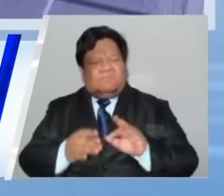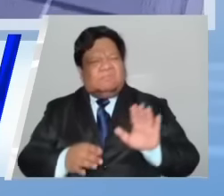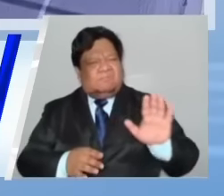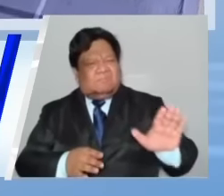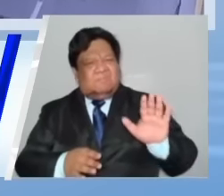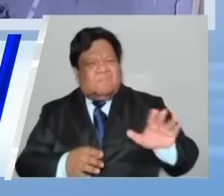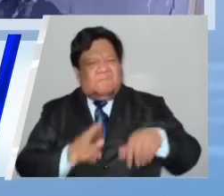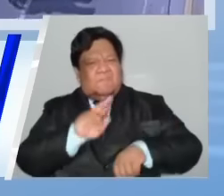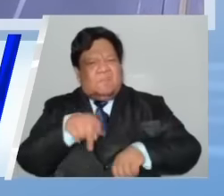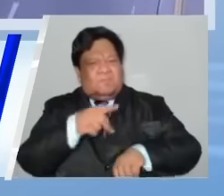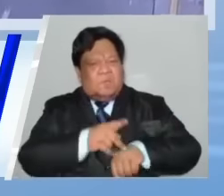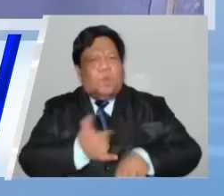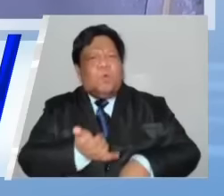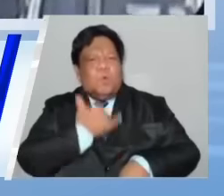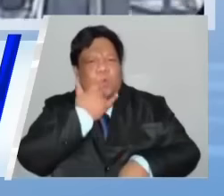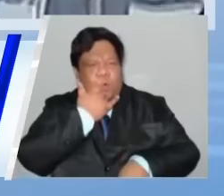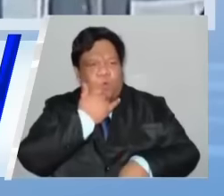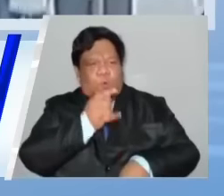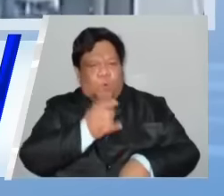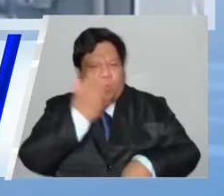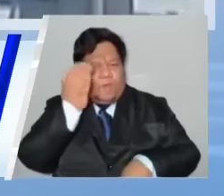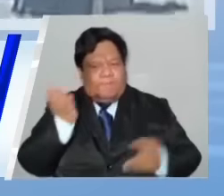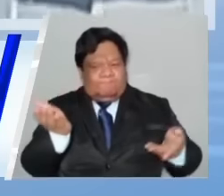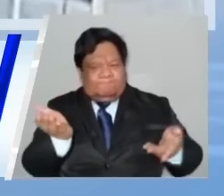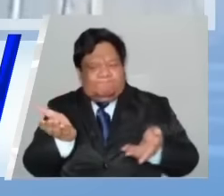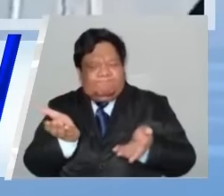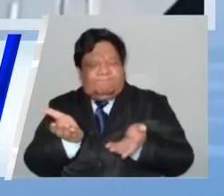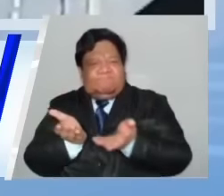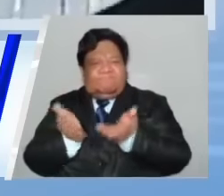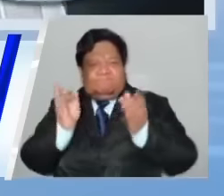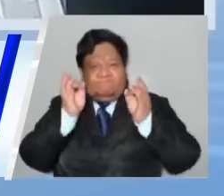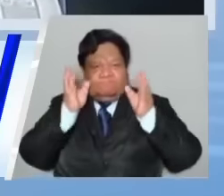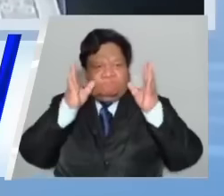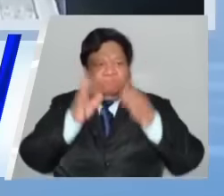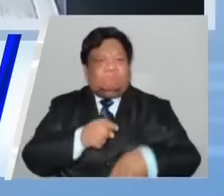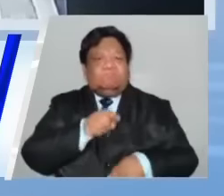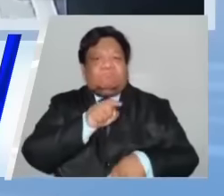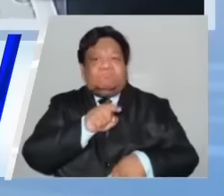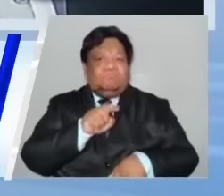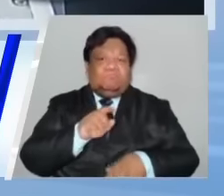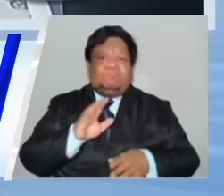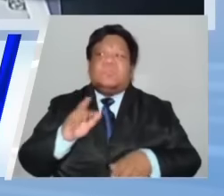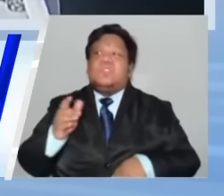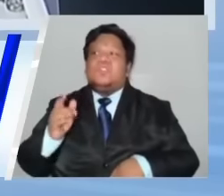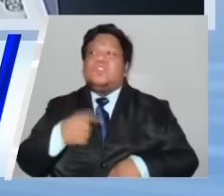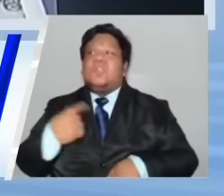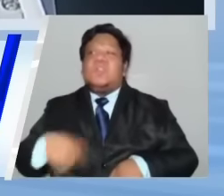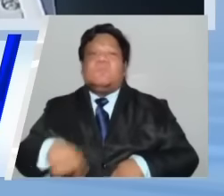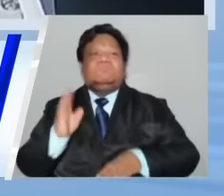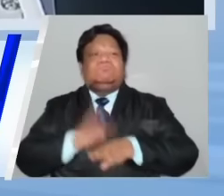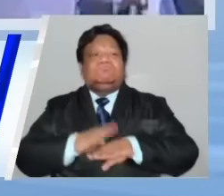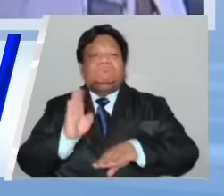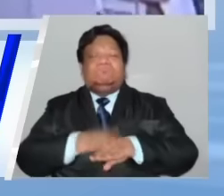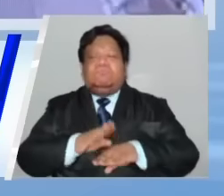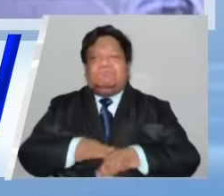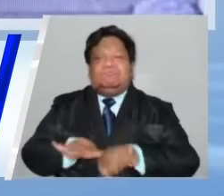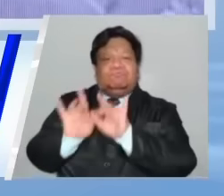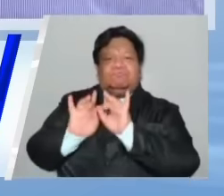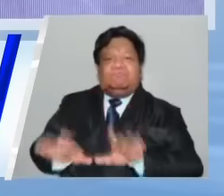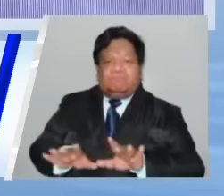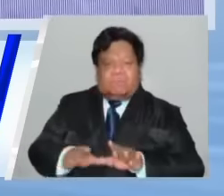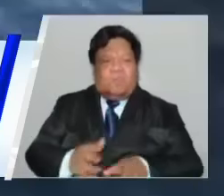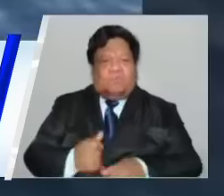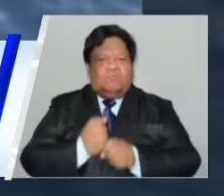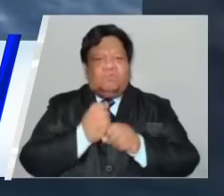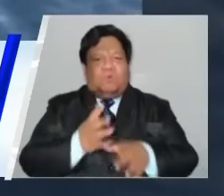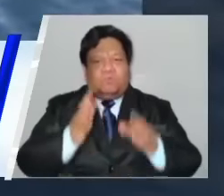China. Ipinagwalang bahala raw ng mga Pilipino ang mga babala ng China at inilagay umano sa peligro ang isa sa mga